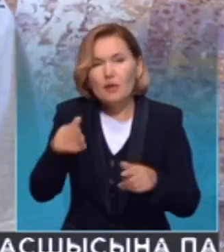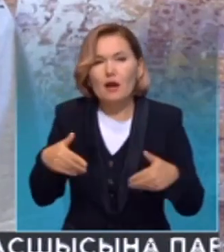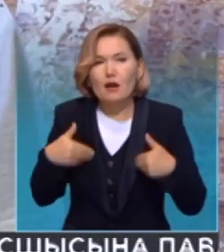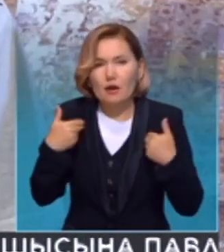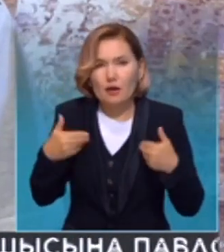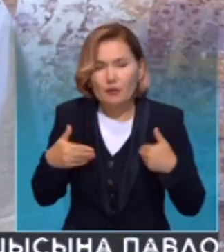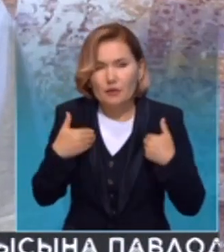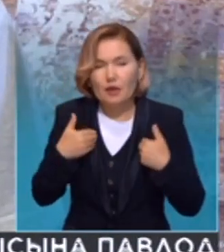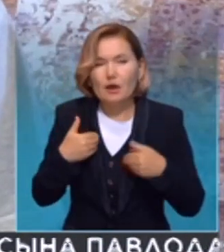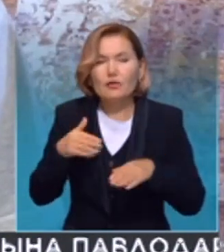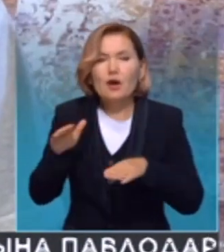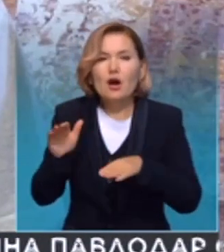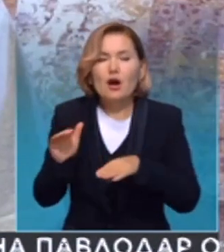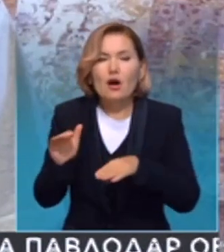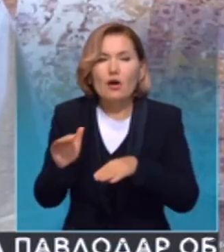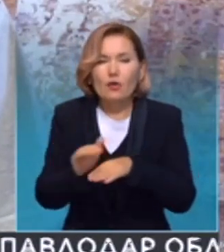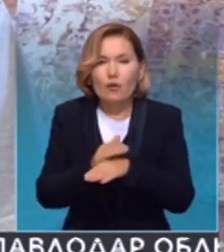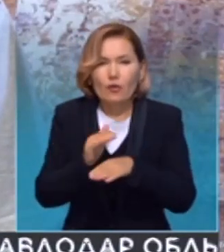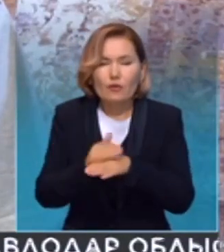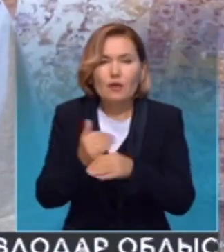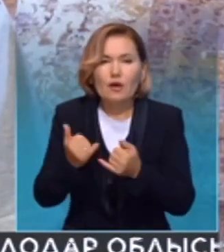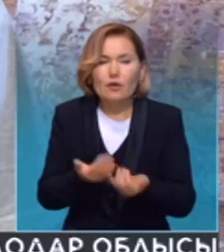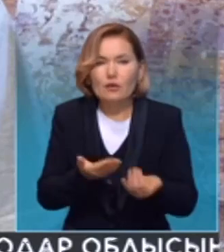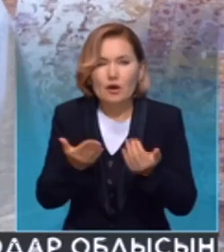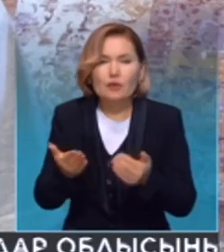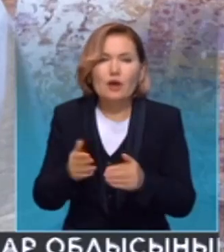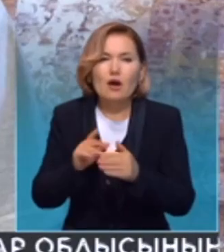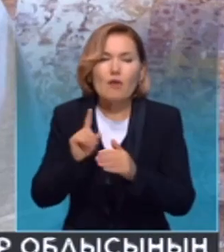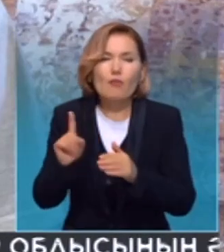алейкум, қонақжай отбасы, мұражай,